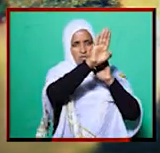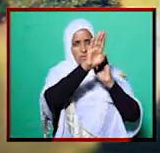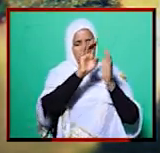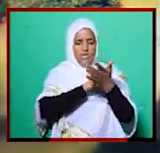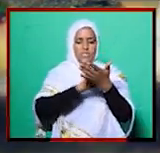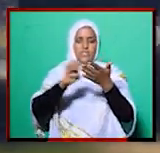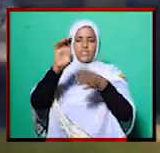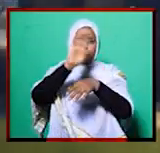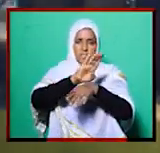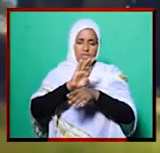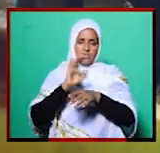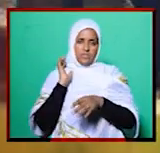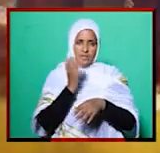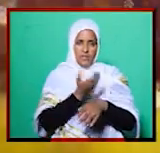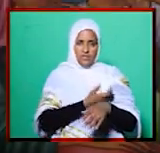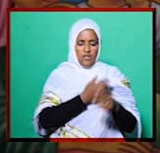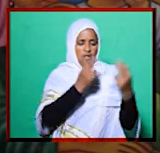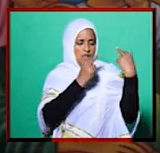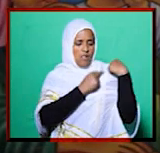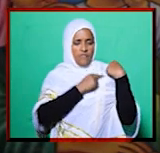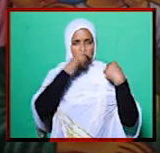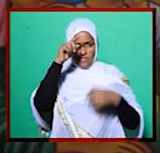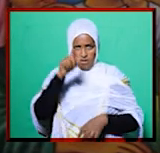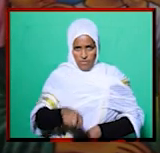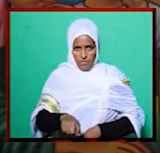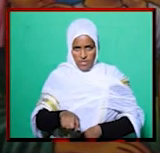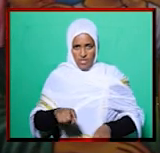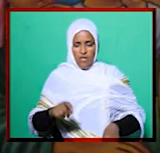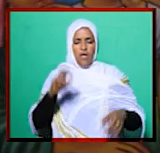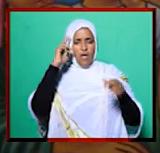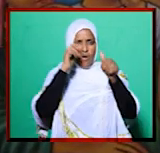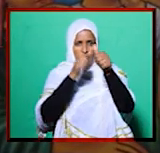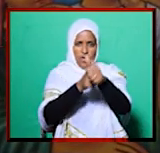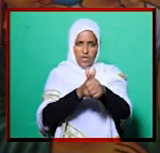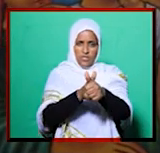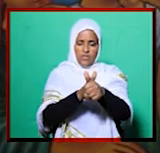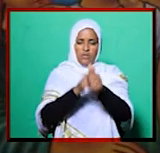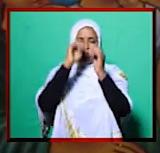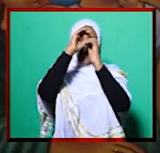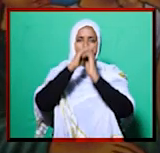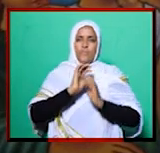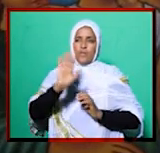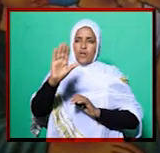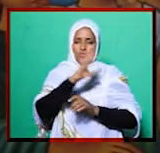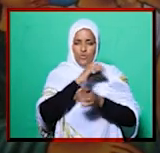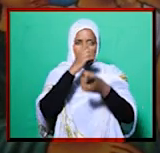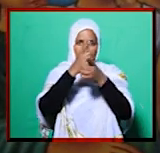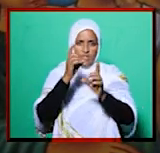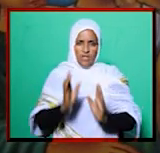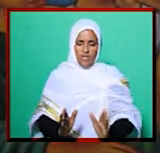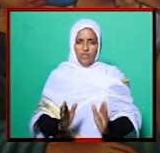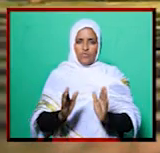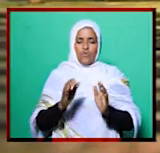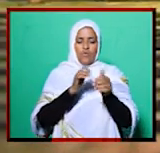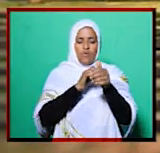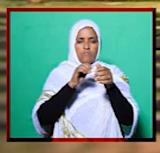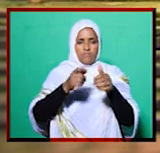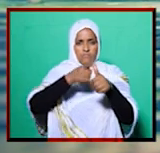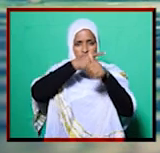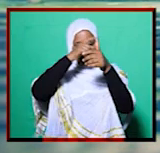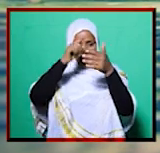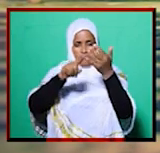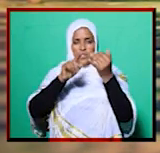እንዲወርስ ቅድስት ቤተ ክርስቲያናችን ኃላፊነት አለባት። ሐዋርያት ከአምላካቸውና ከፈጣሪያቸው